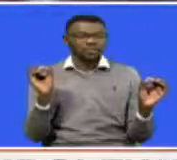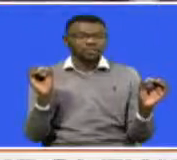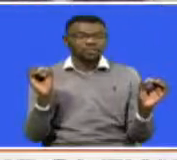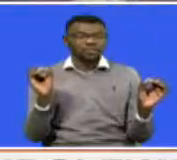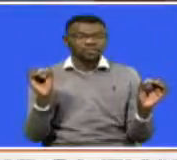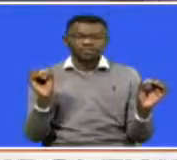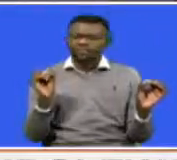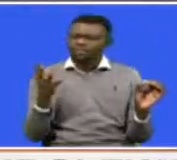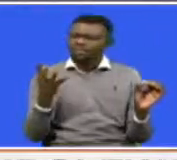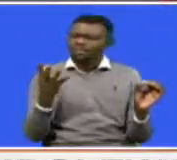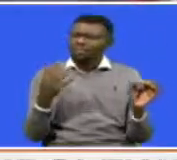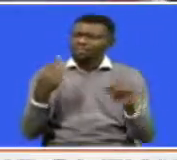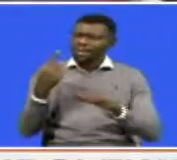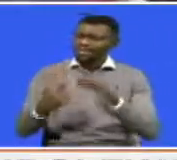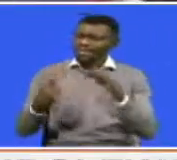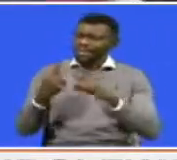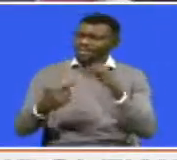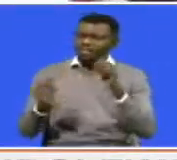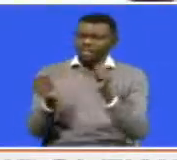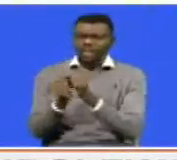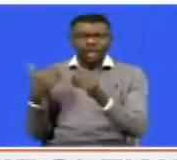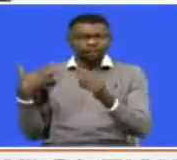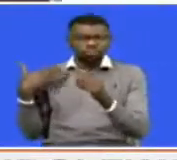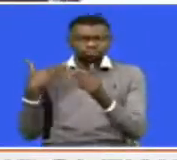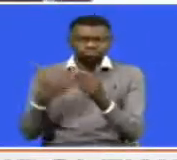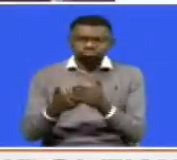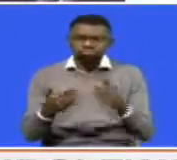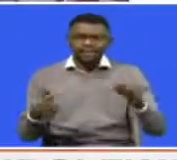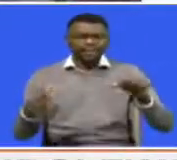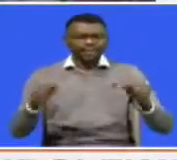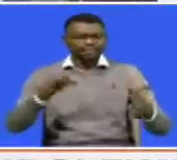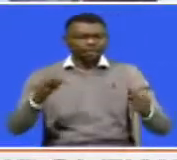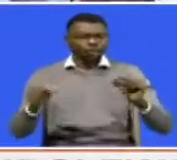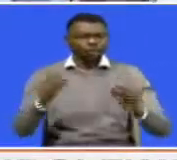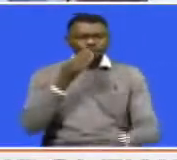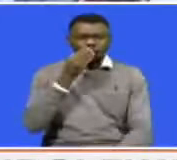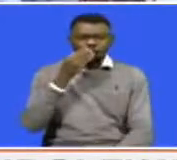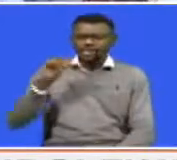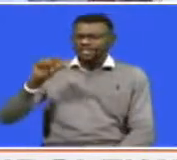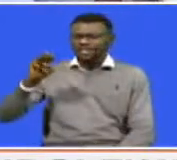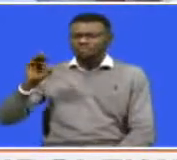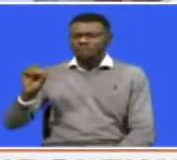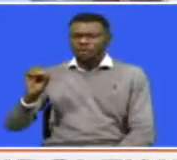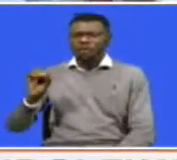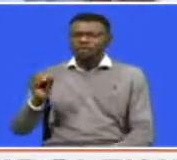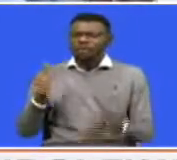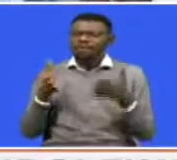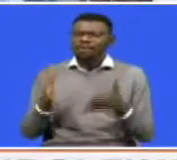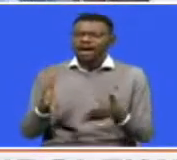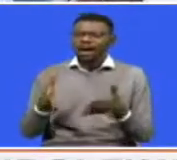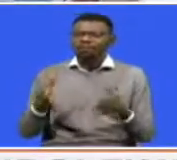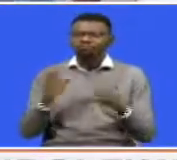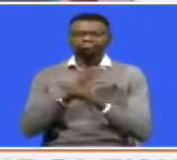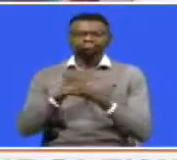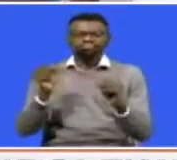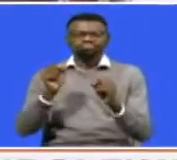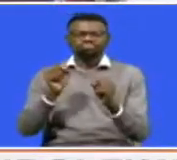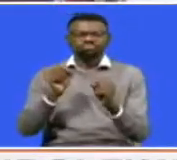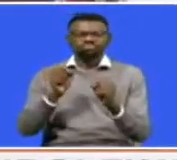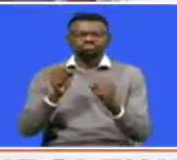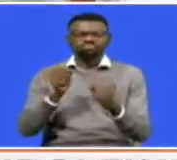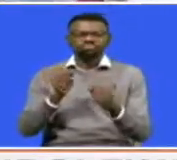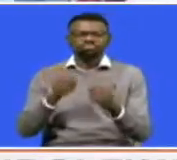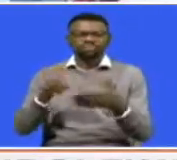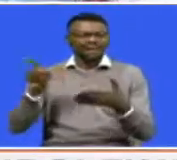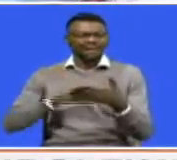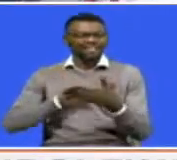kumi ya vyakula vilivyobadilishwa msimbojeni ama ukipenda GMO imeondolewa. Wame. Serikali ya Kenya kwenye